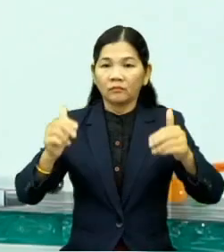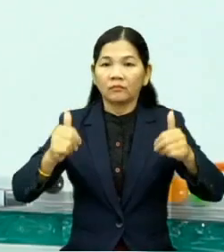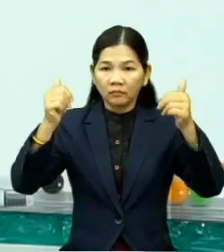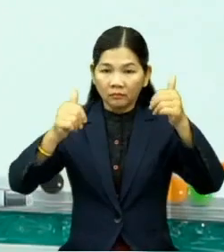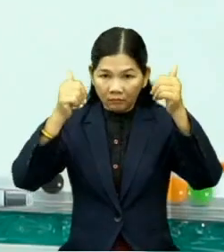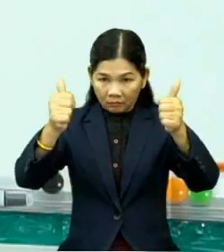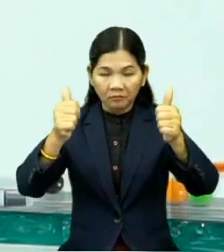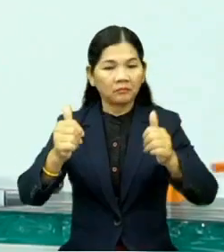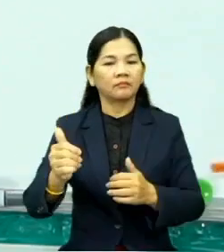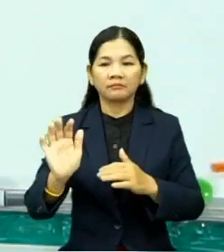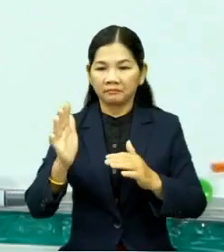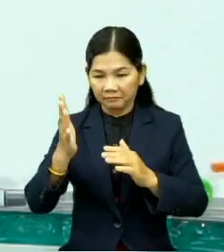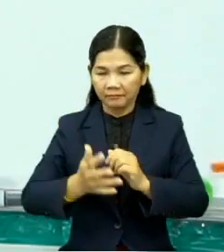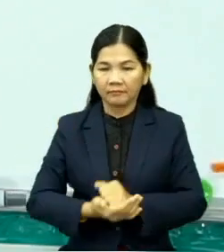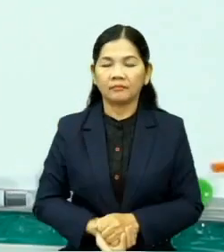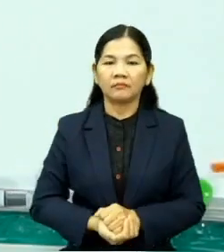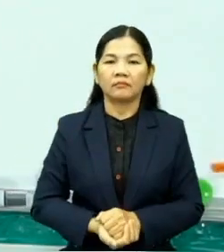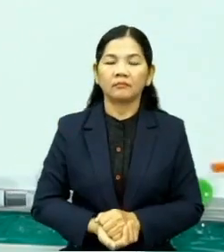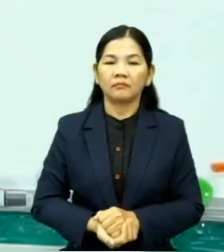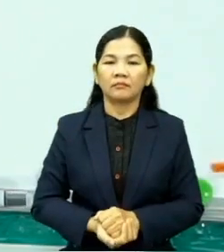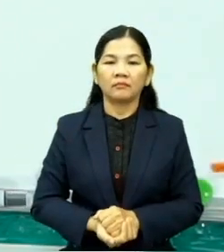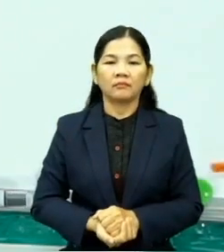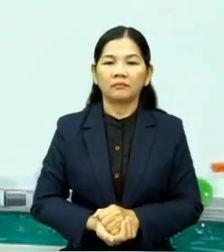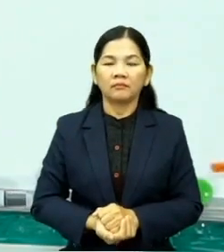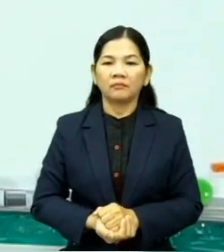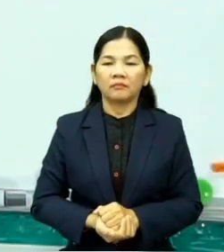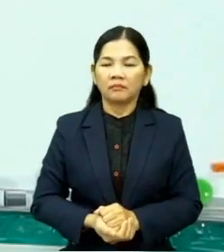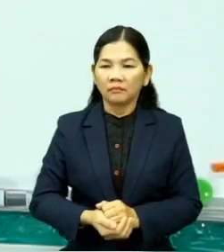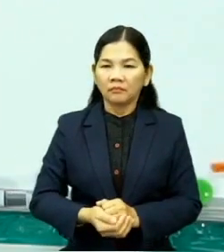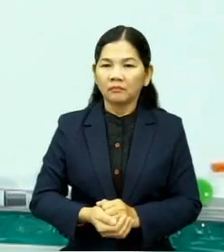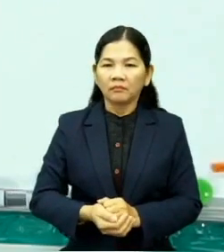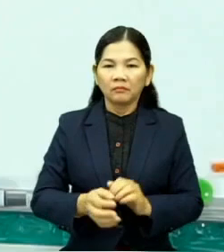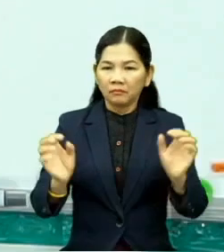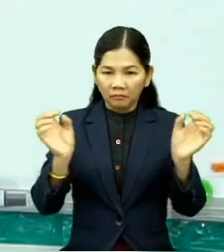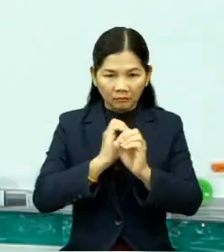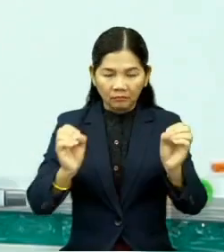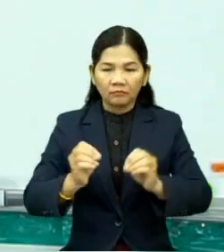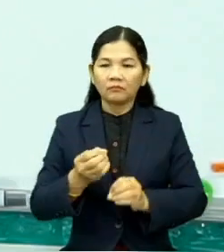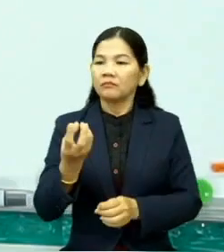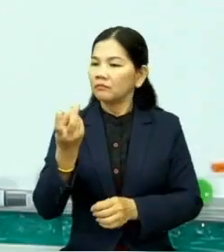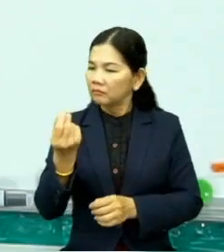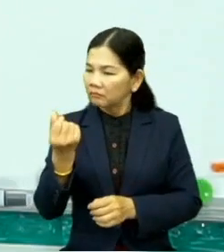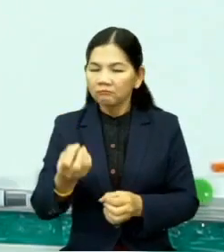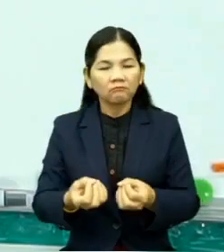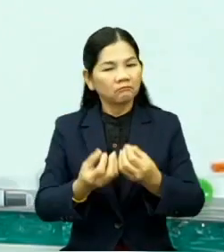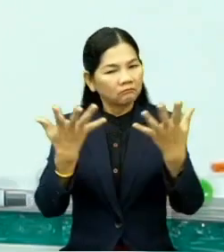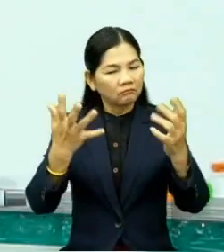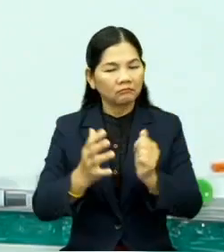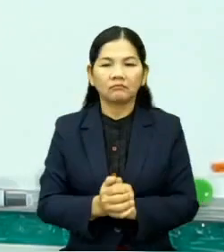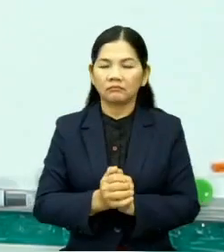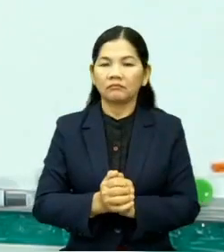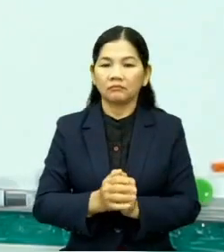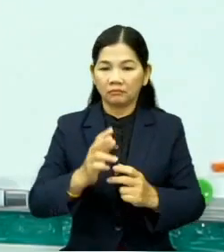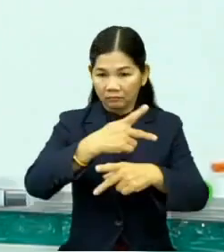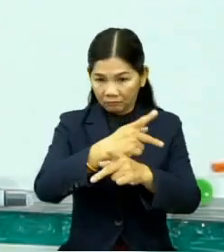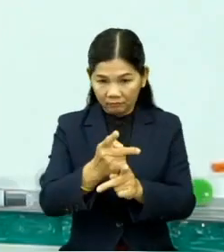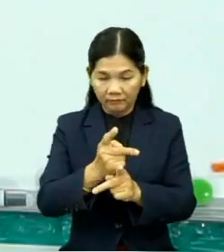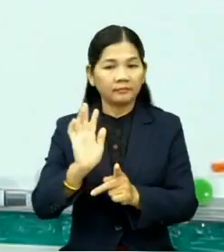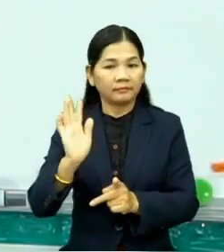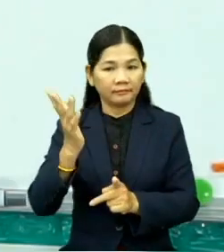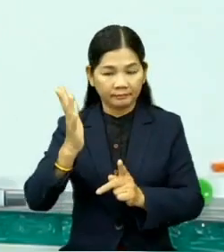ឡើយហើយក៏មិនចំណាយថវិកាច្រើនសម្រាប់ផលិត